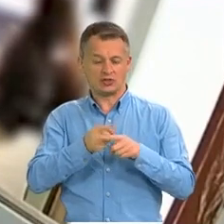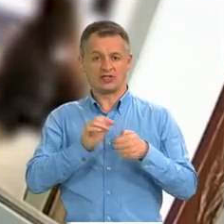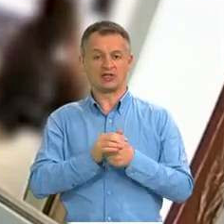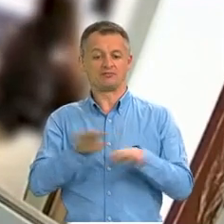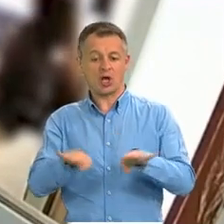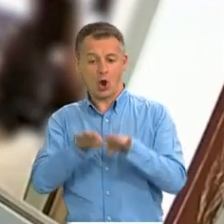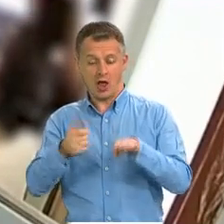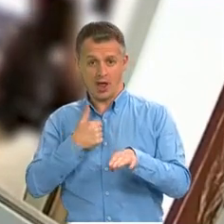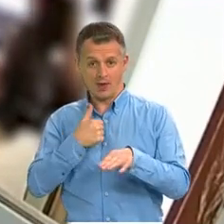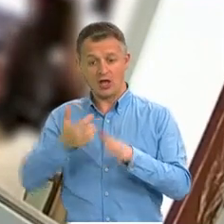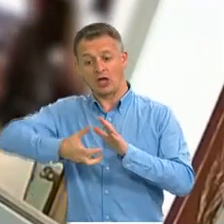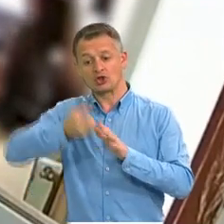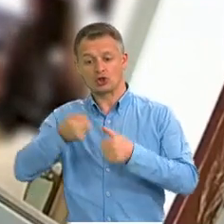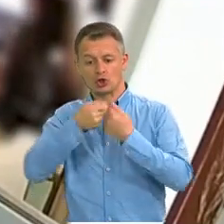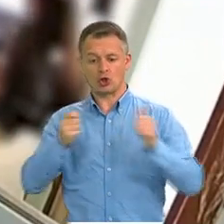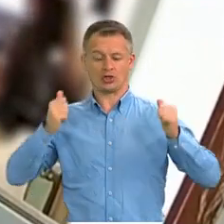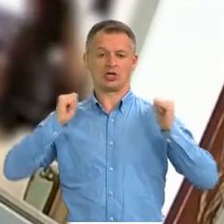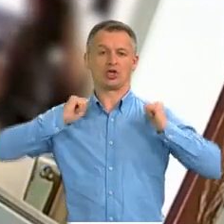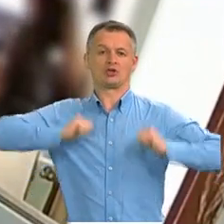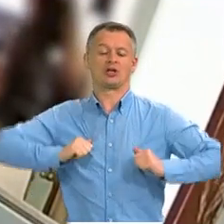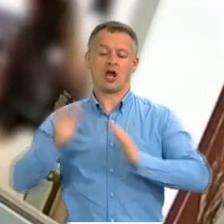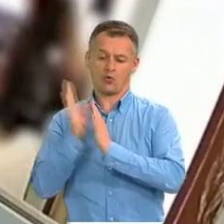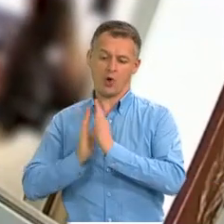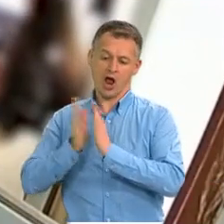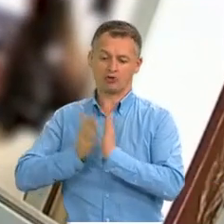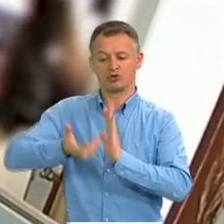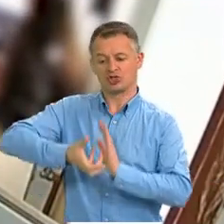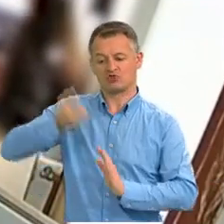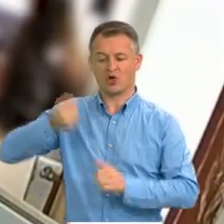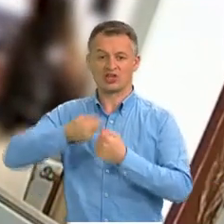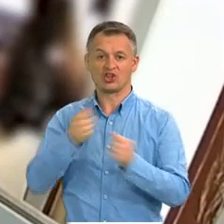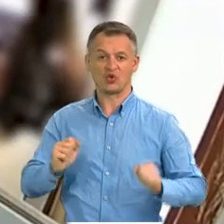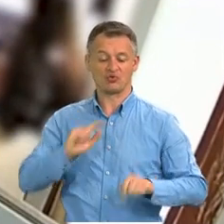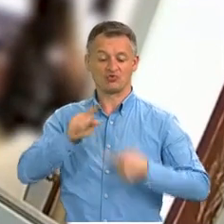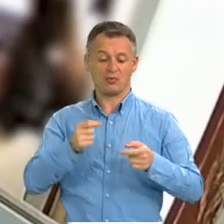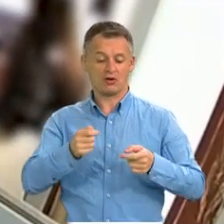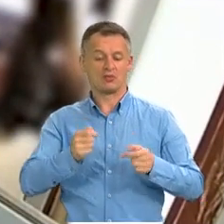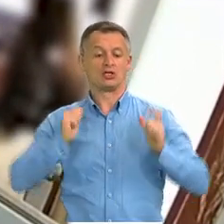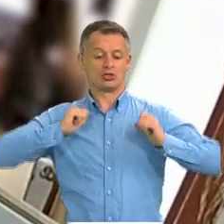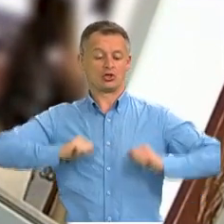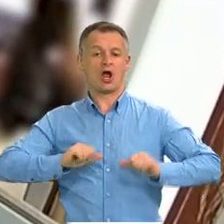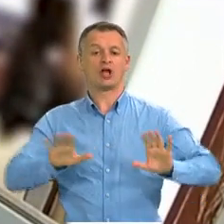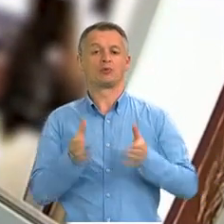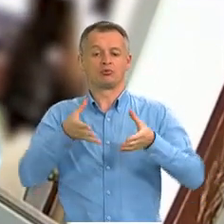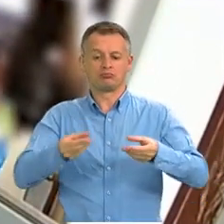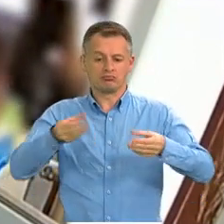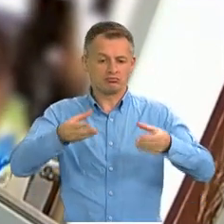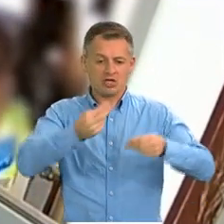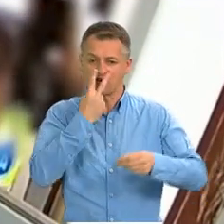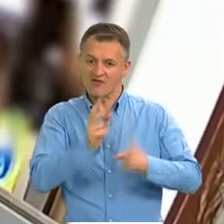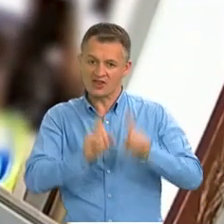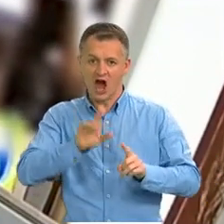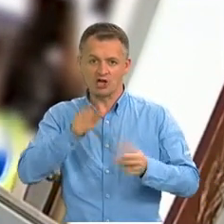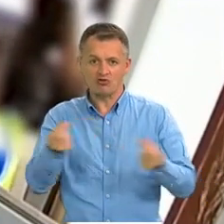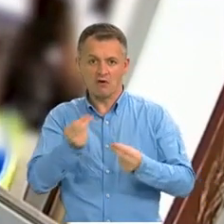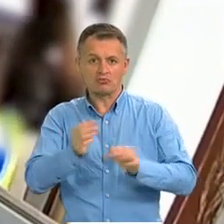i-a scos tot din ghiozdan, a rugat-o să scoată tot din ghiozdan și a scos. Și i-a luat ghiozdanul la pipăit să vadă dacă are ceva și cam